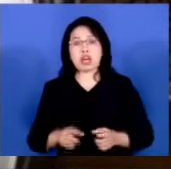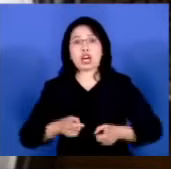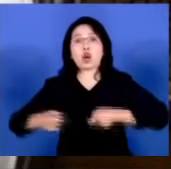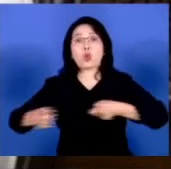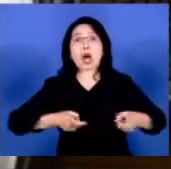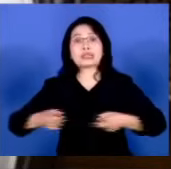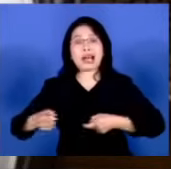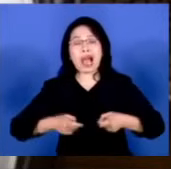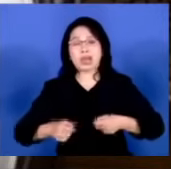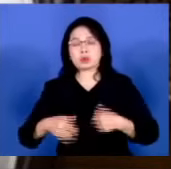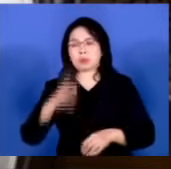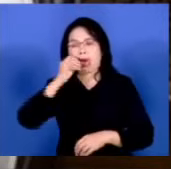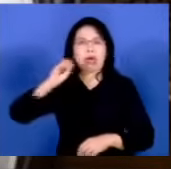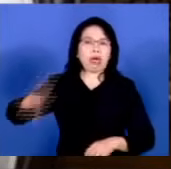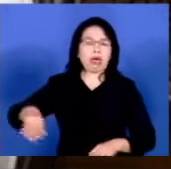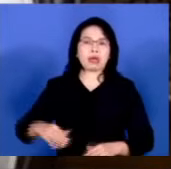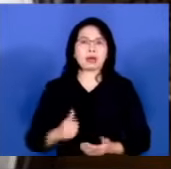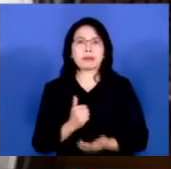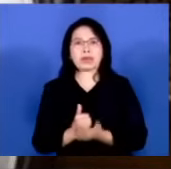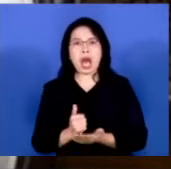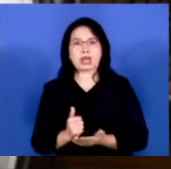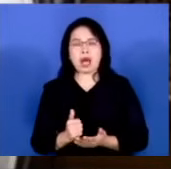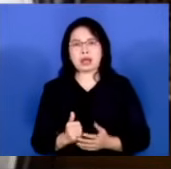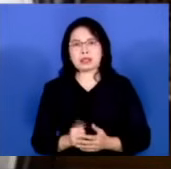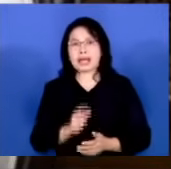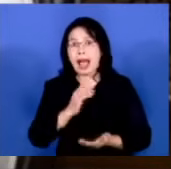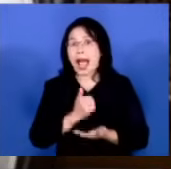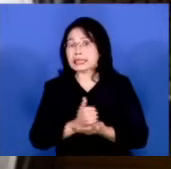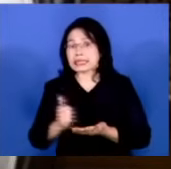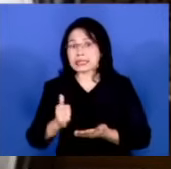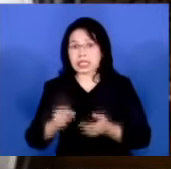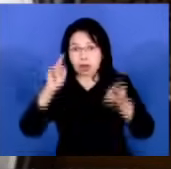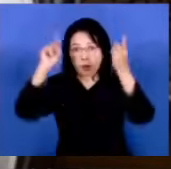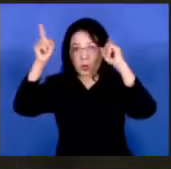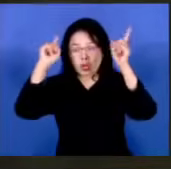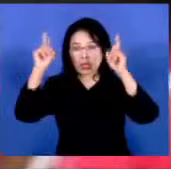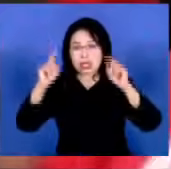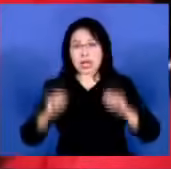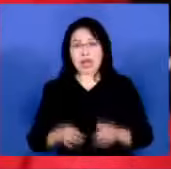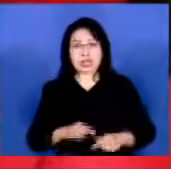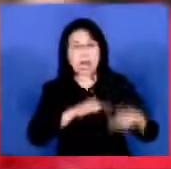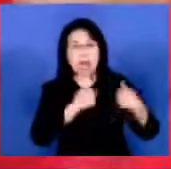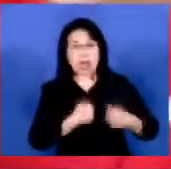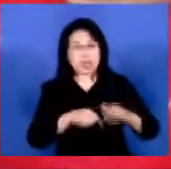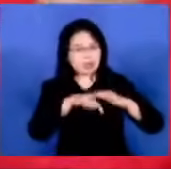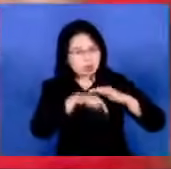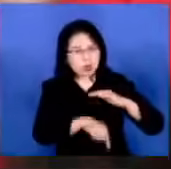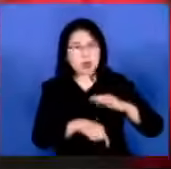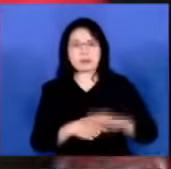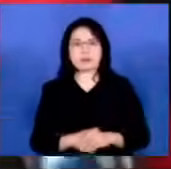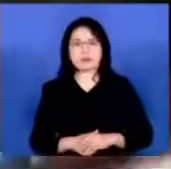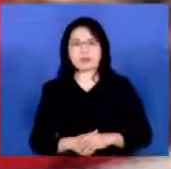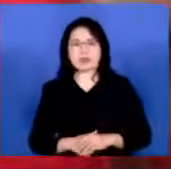yang telah mengabaikan kebenaran hakiki politik atas dasar Nurani selain